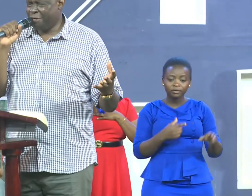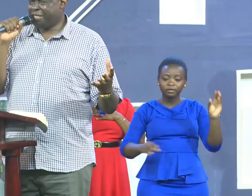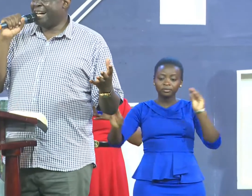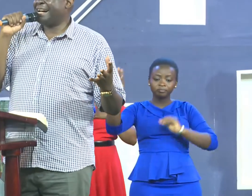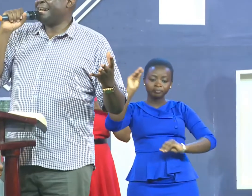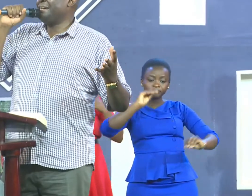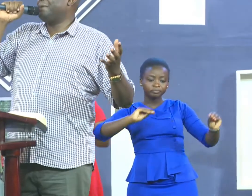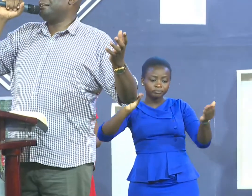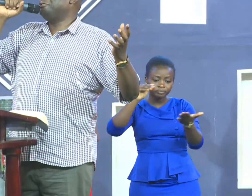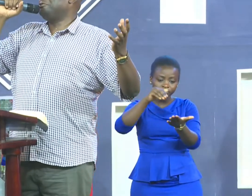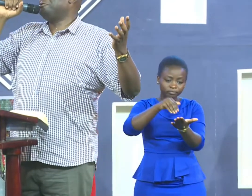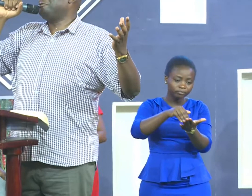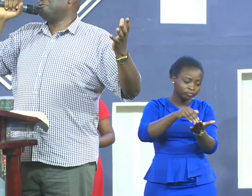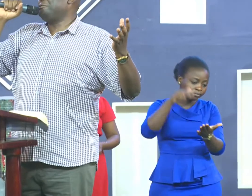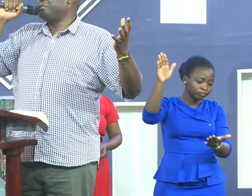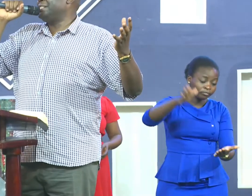one more time.